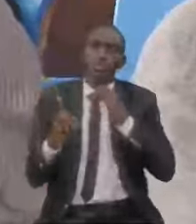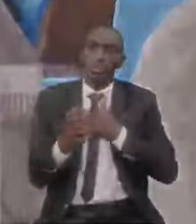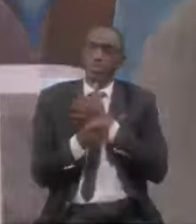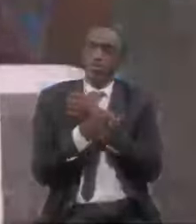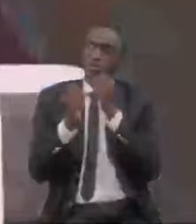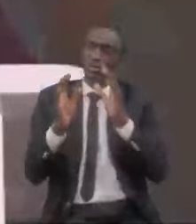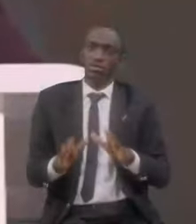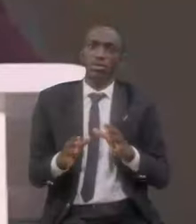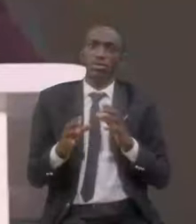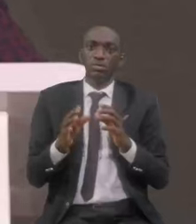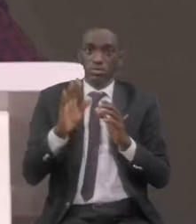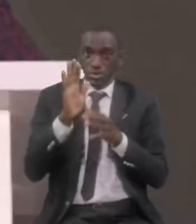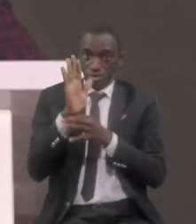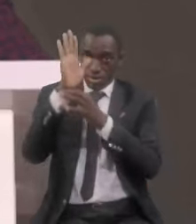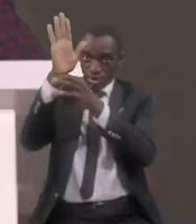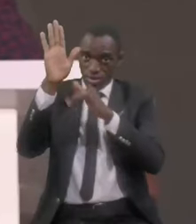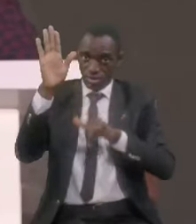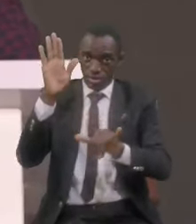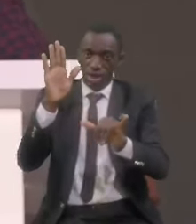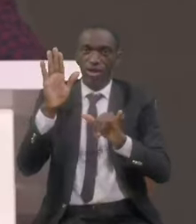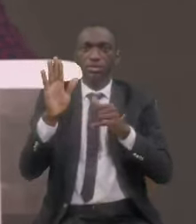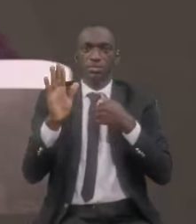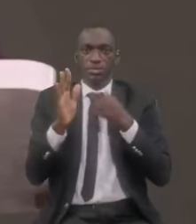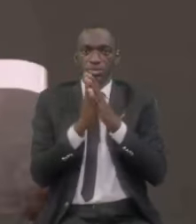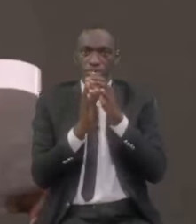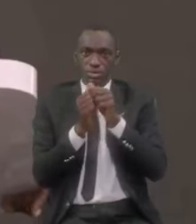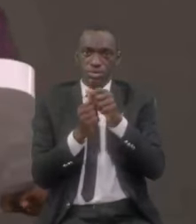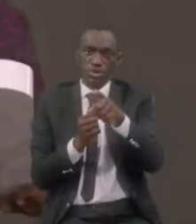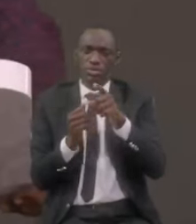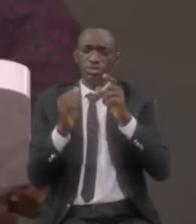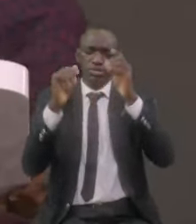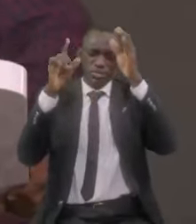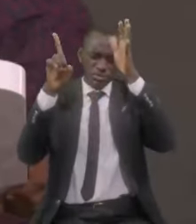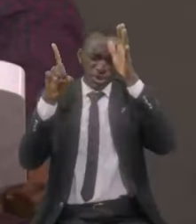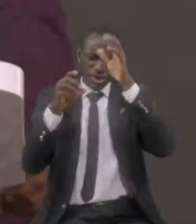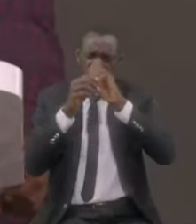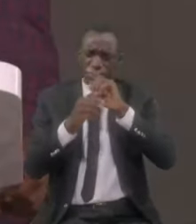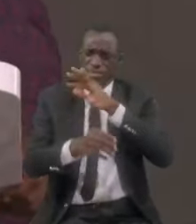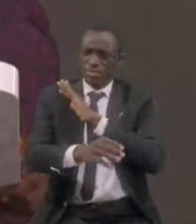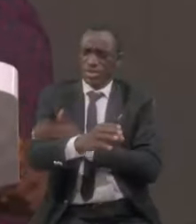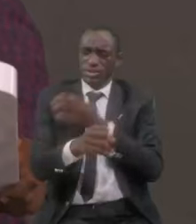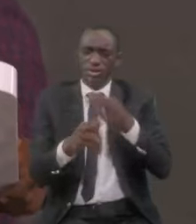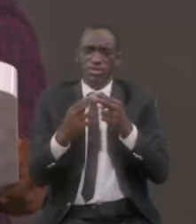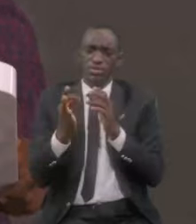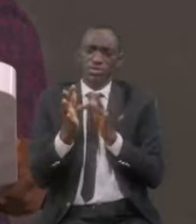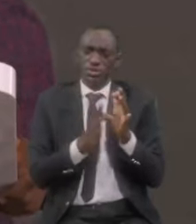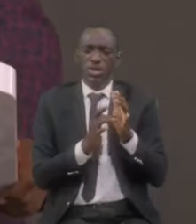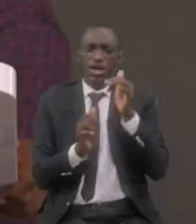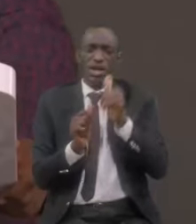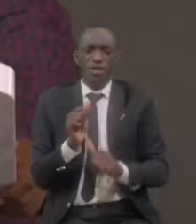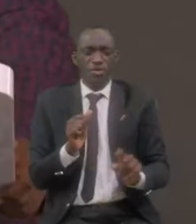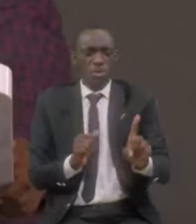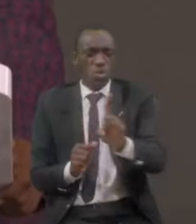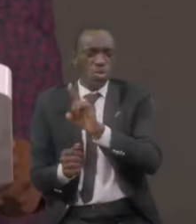avec vous, Père, au nom puissant de Jésus. Tous ceux qui sont revenus au